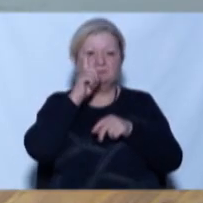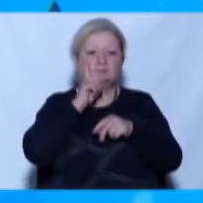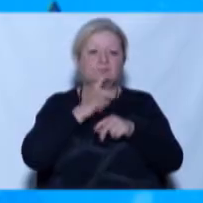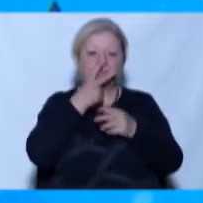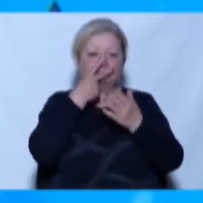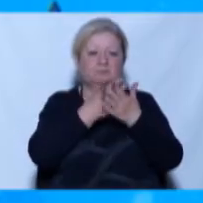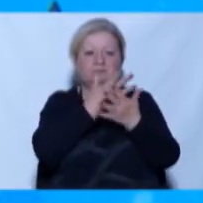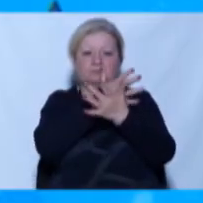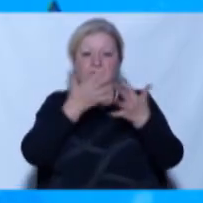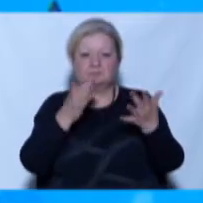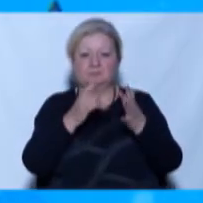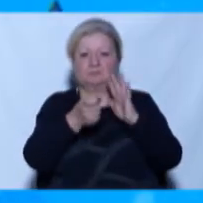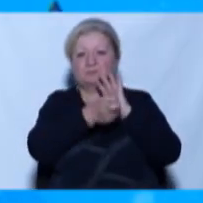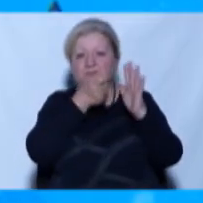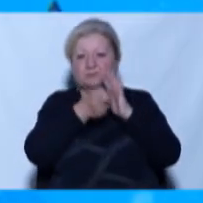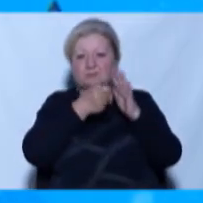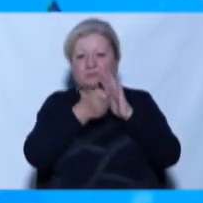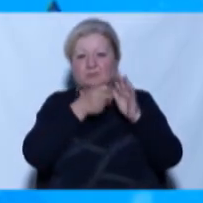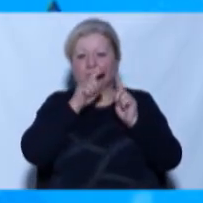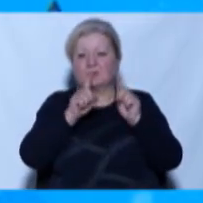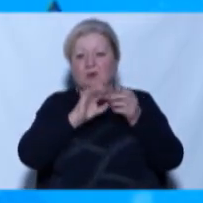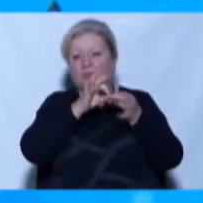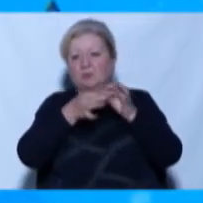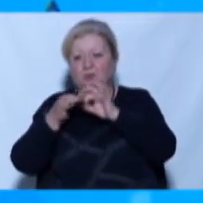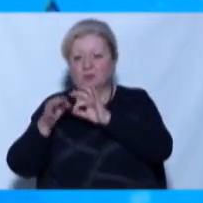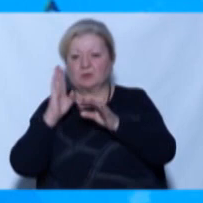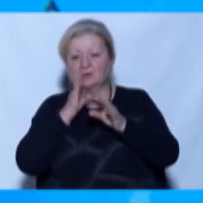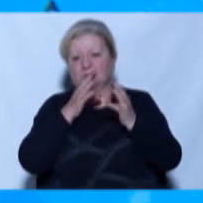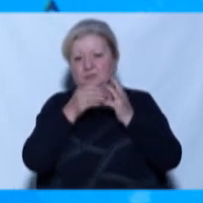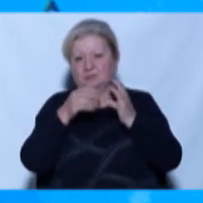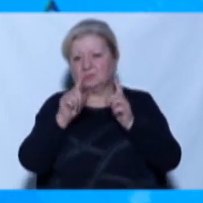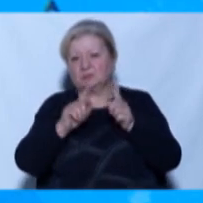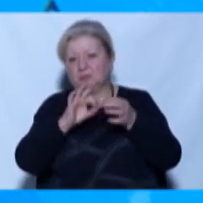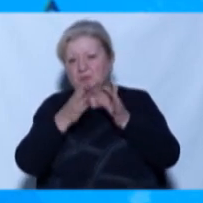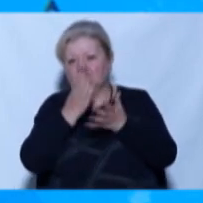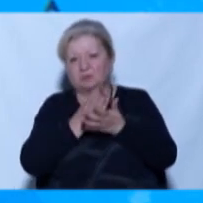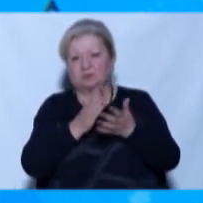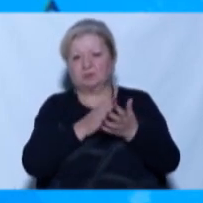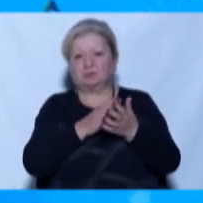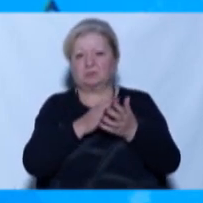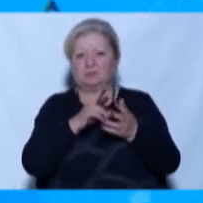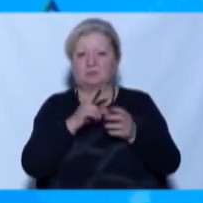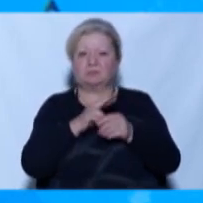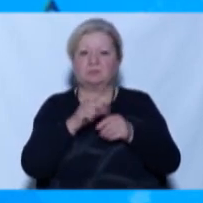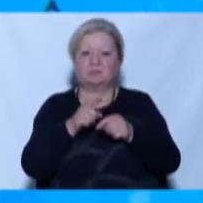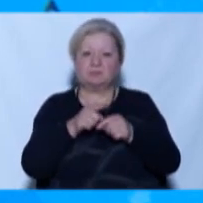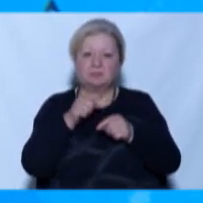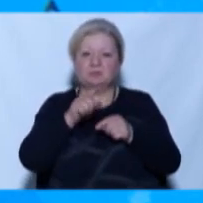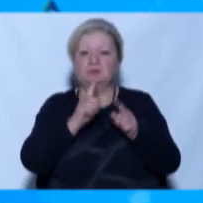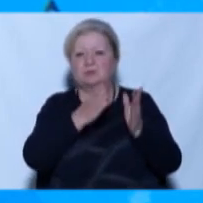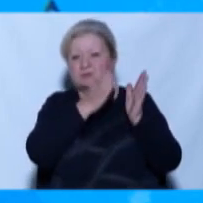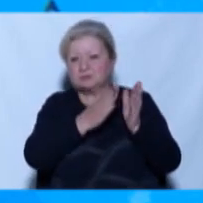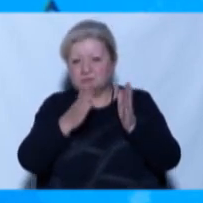მრავალფეროვნებით, ამოეხსნა დედამიწაზე მიმდინარე პროცესები, მაგრამ მიუხედავად ამისა, ის ჰარმონია, ის